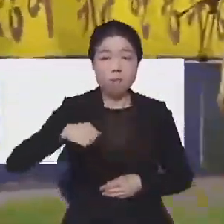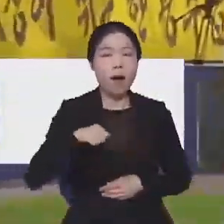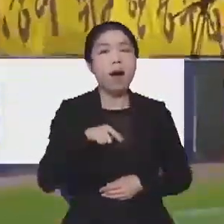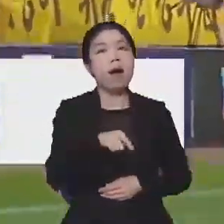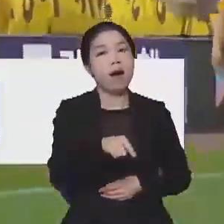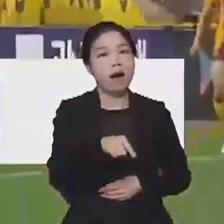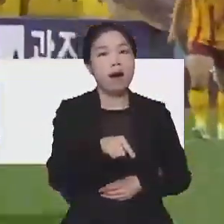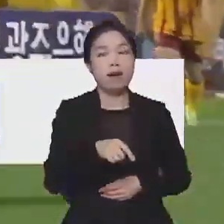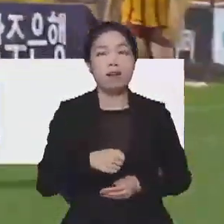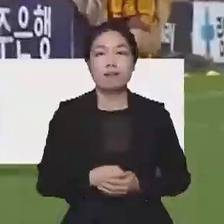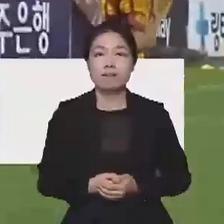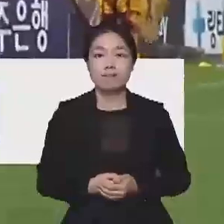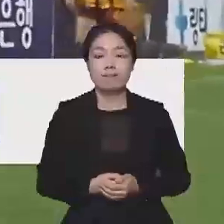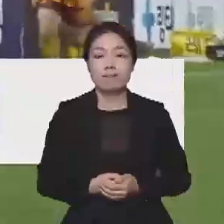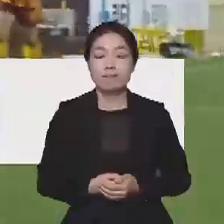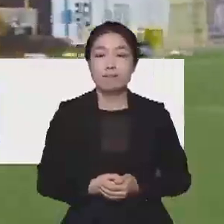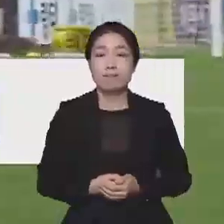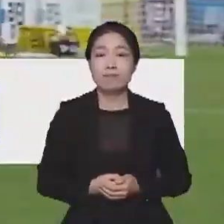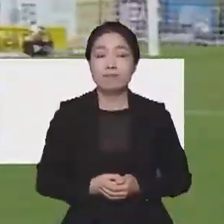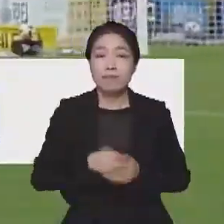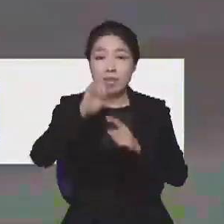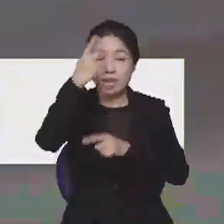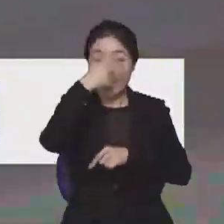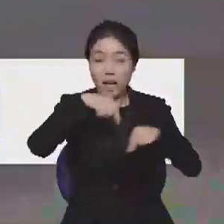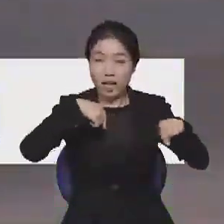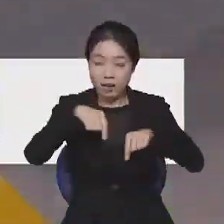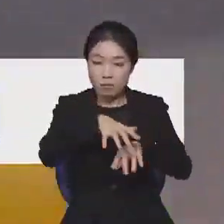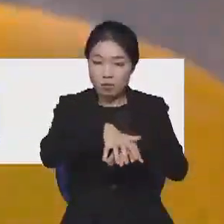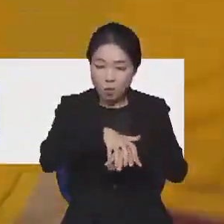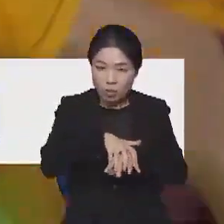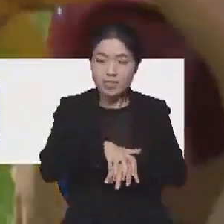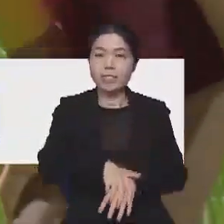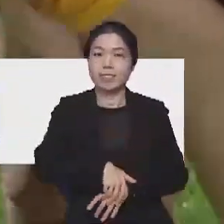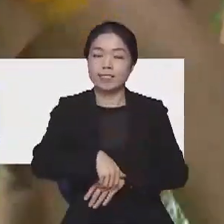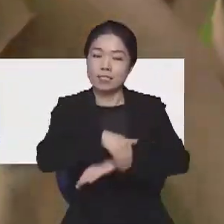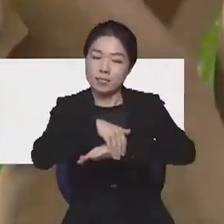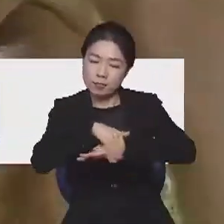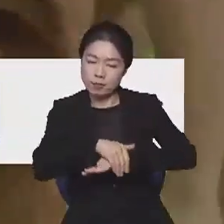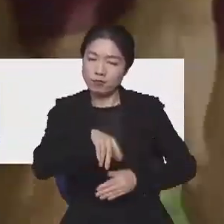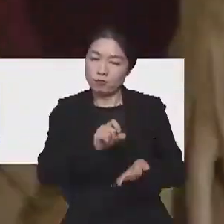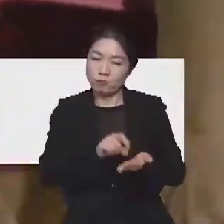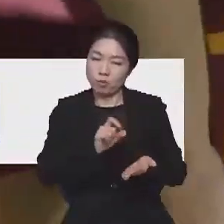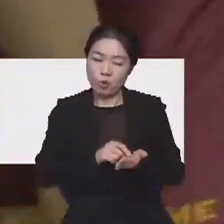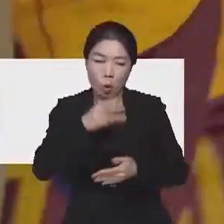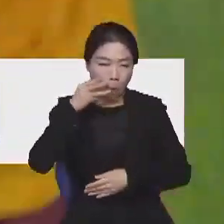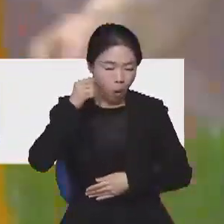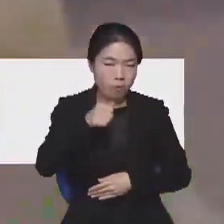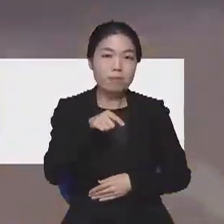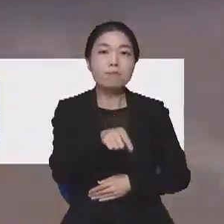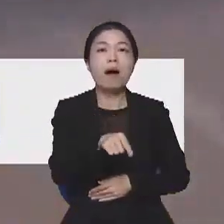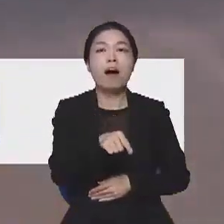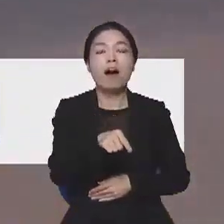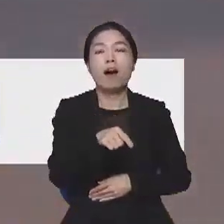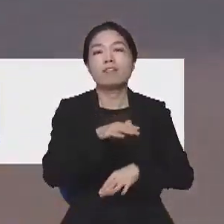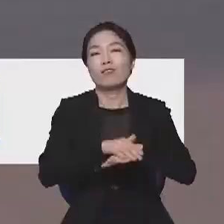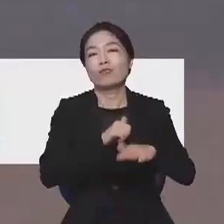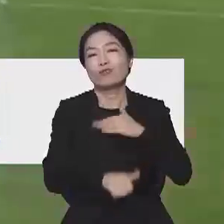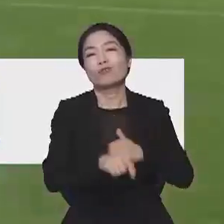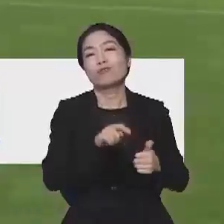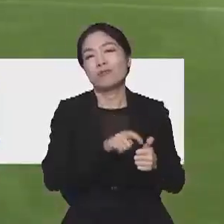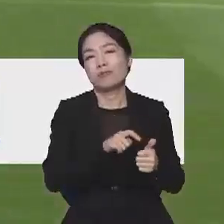선수로 평가받습니다. 이정효 감독 특유의 조직 축구, 전술 축구를 체화한 프랜차이즈 선수이기도